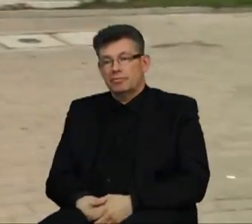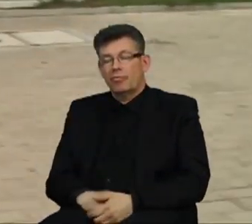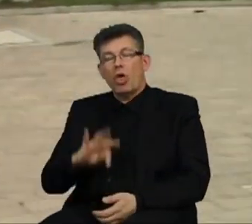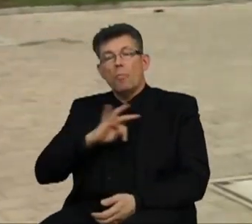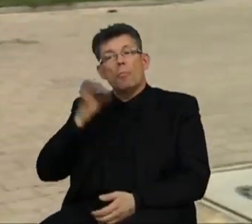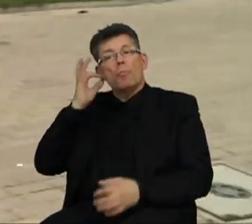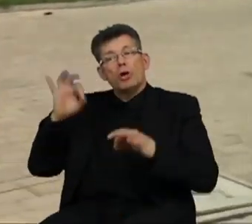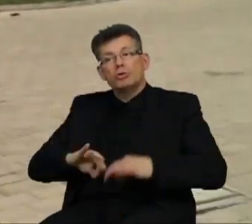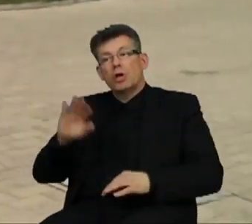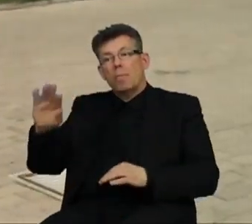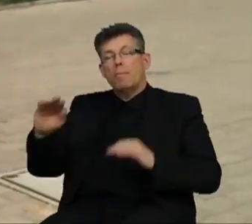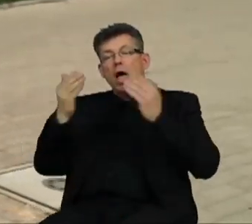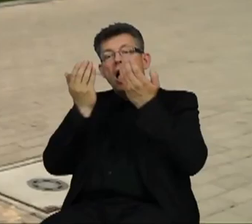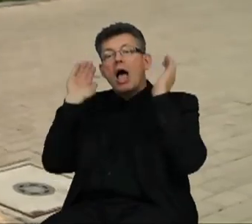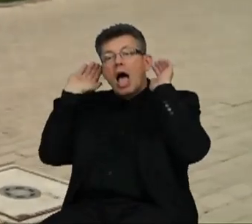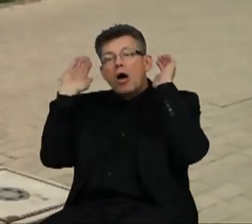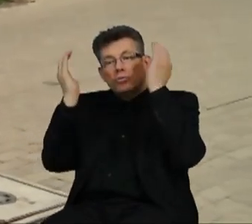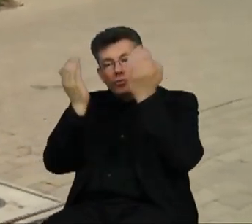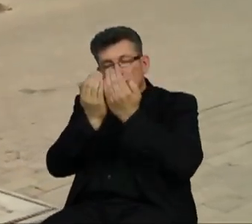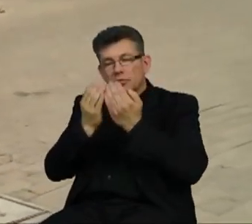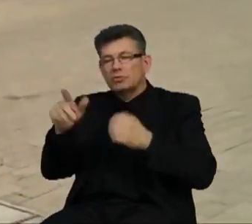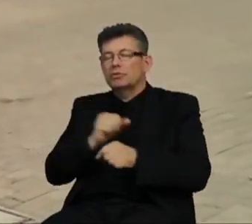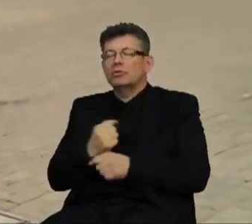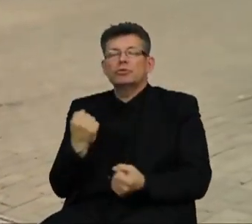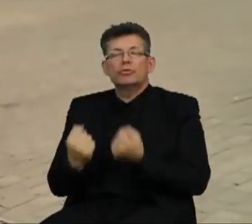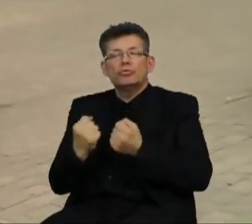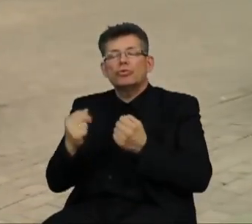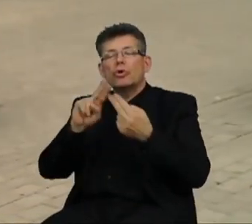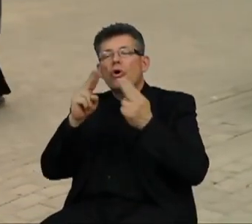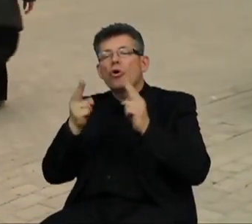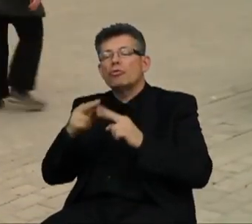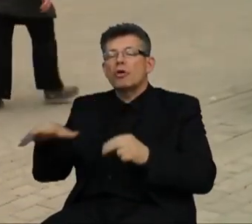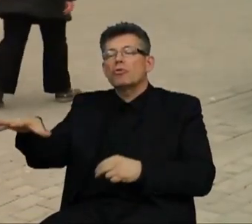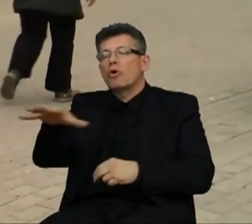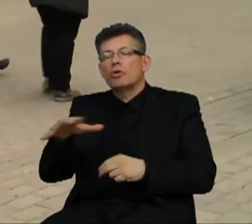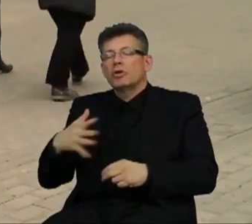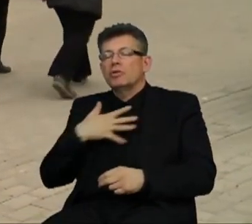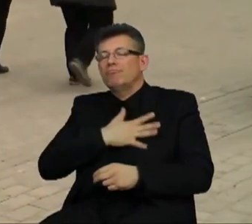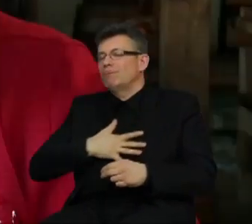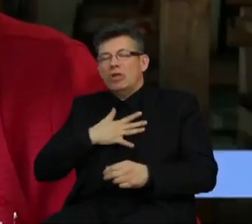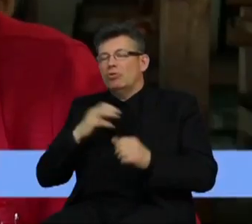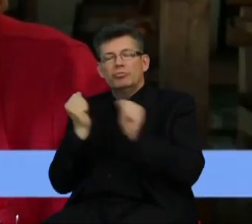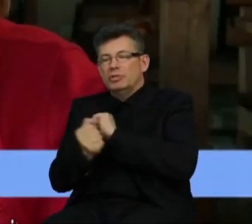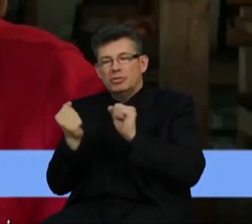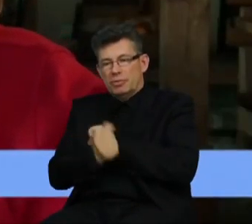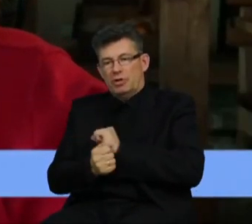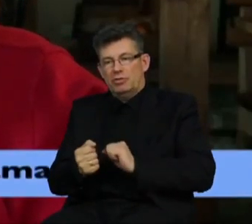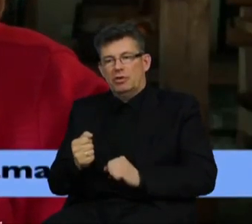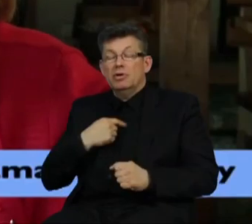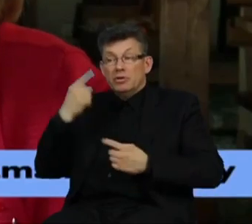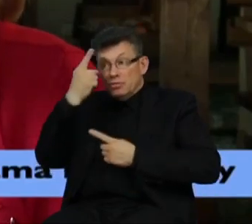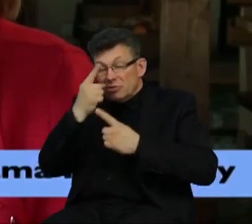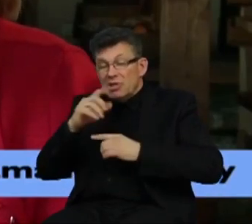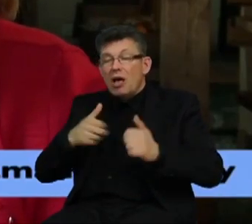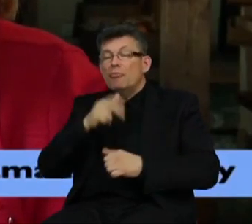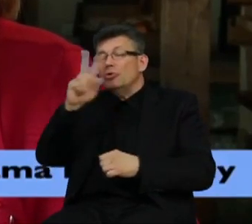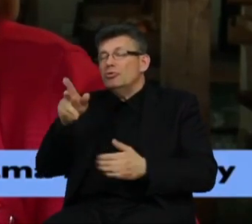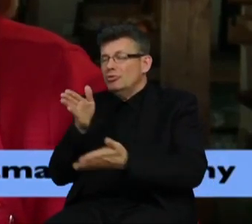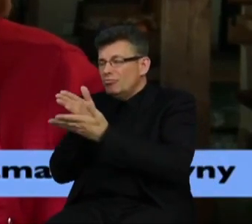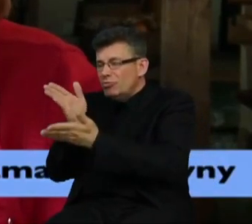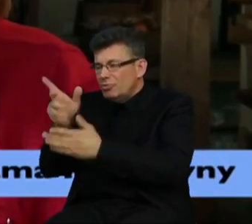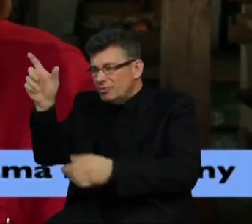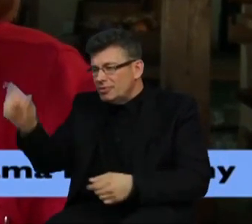Moja córka ma zespół Aspergera. Nie potrafi nawiązywać kontaktów z otoczeniem. Nie lubi zmian. Myślałam właśnie o czymś takim, żeby ktoś pomógł